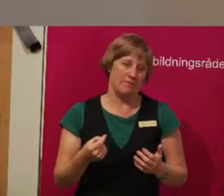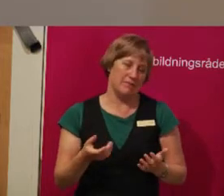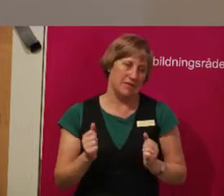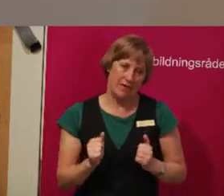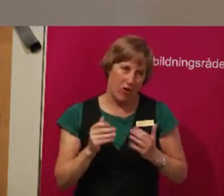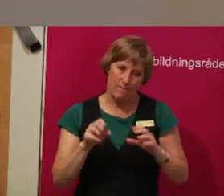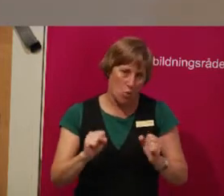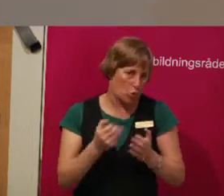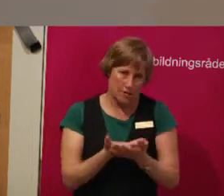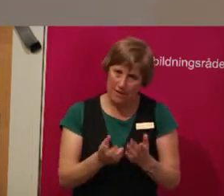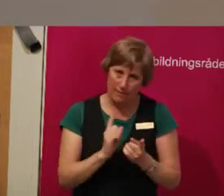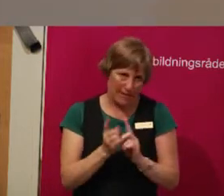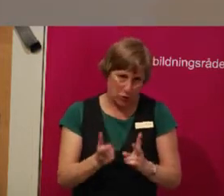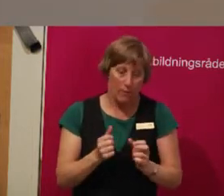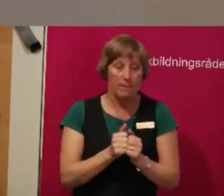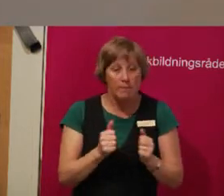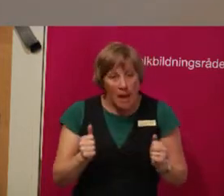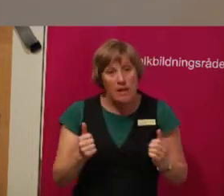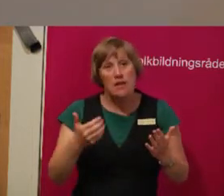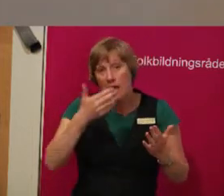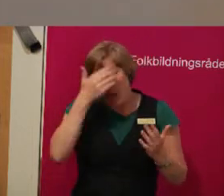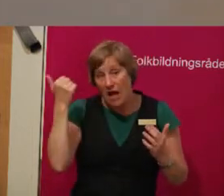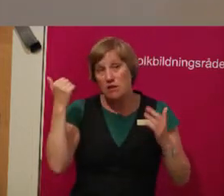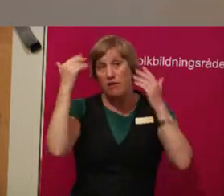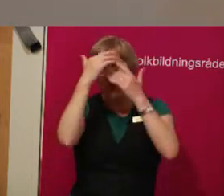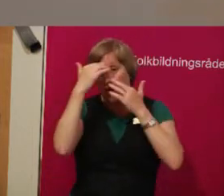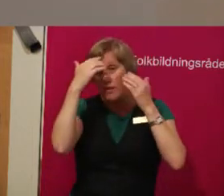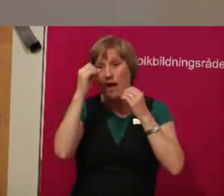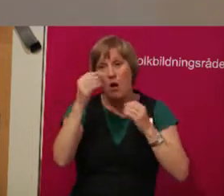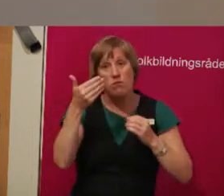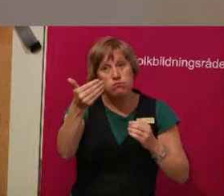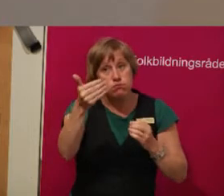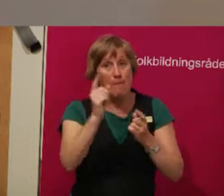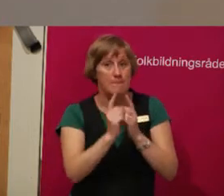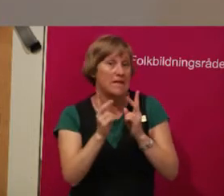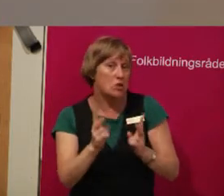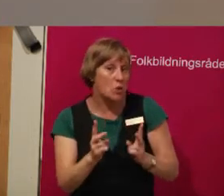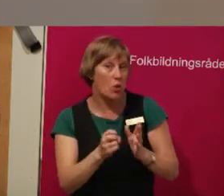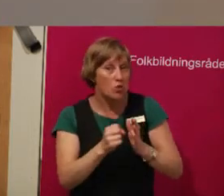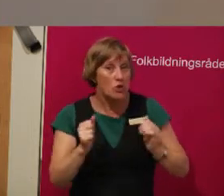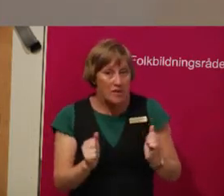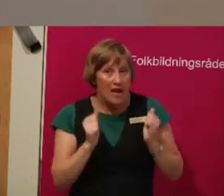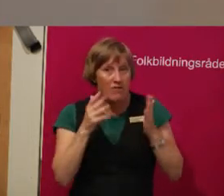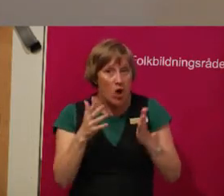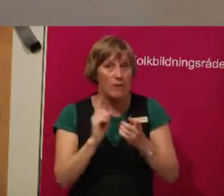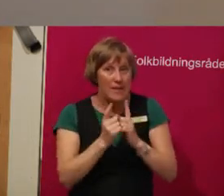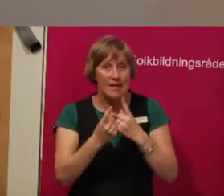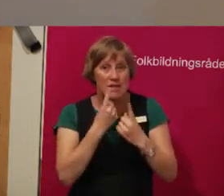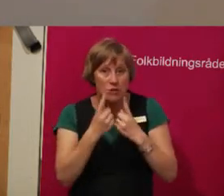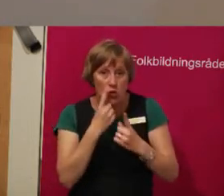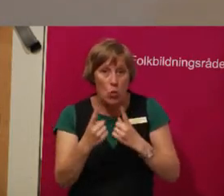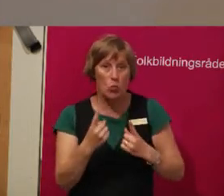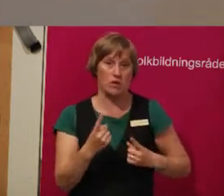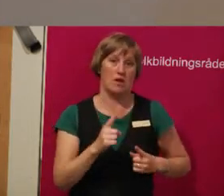man kan fundera om det kan vara så. För att det kommer en diskussion om pengarna och var pengar finns till kultur och hur de